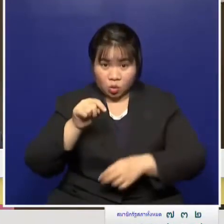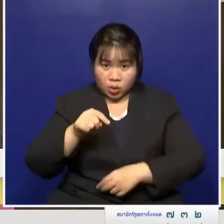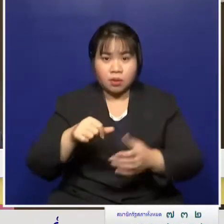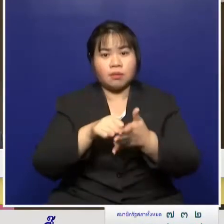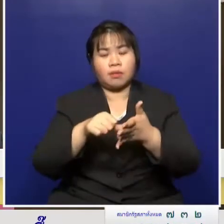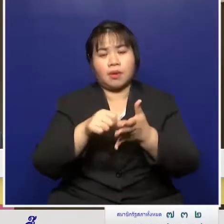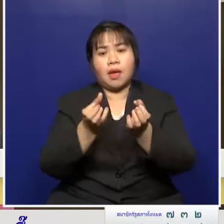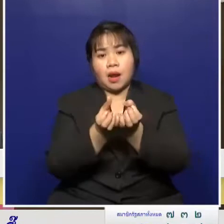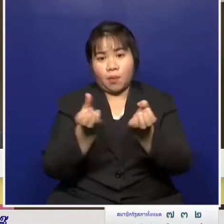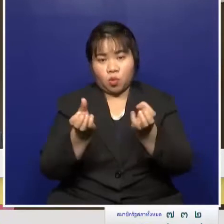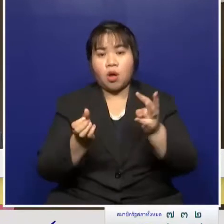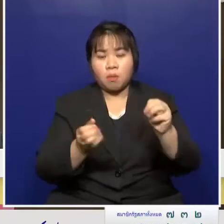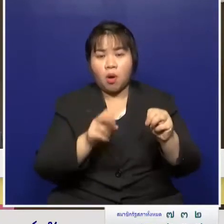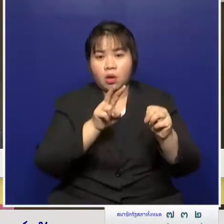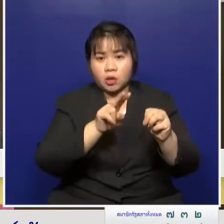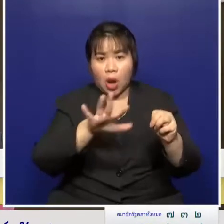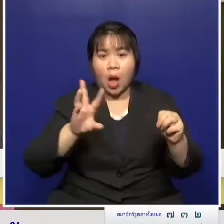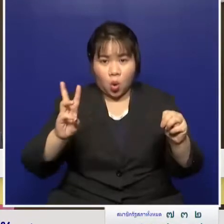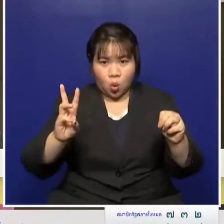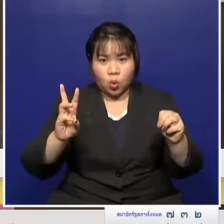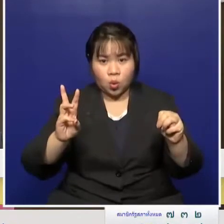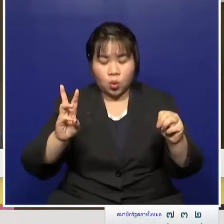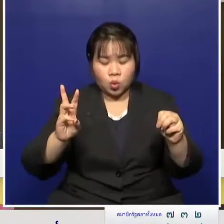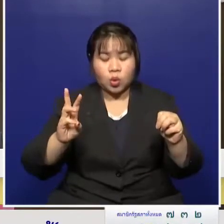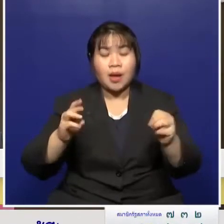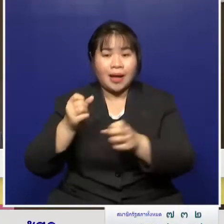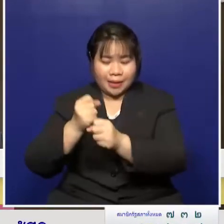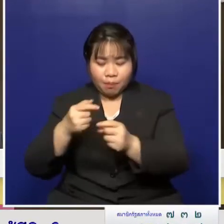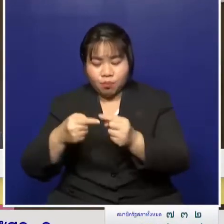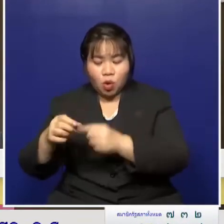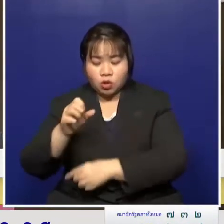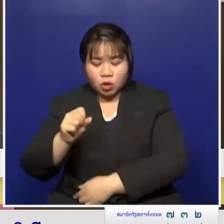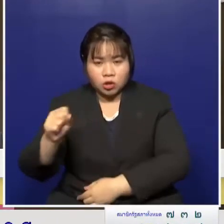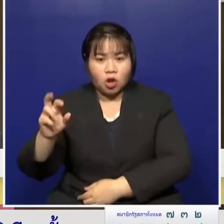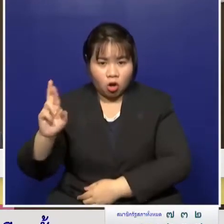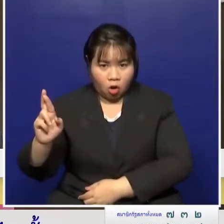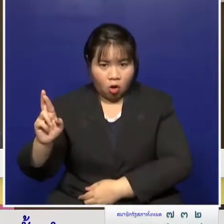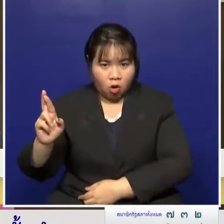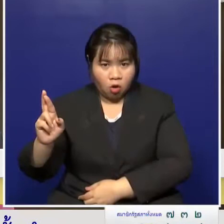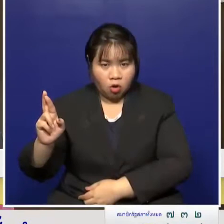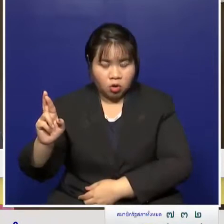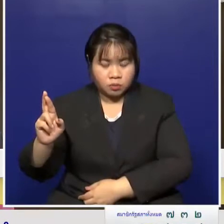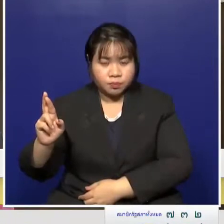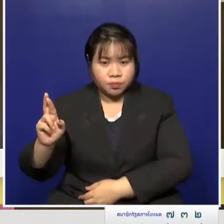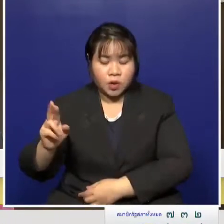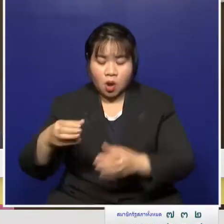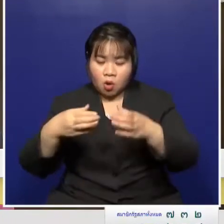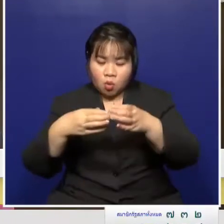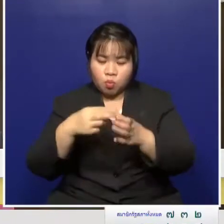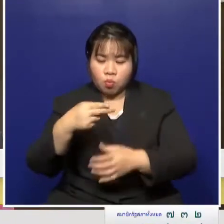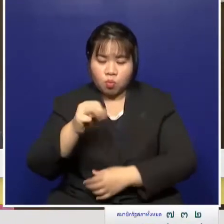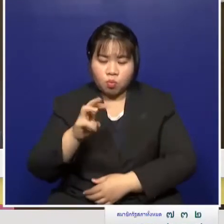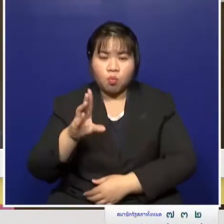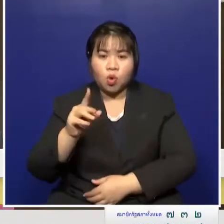แก้รัฐธรรมนูญมาตรา256ตั้งสสร.โดยไม่แตะหมวด1หมวด2จะ